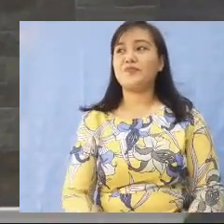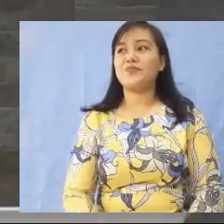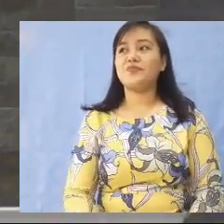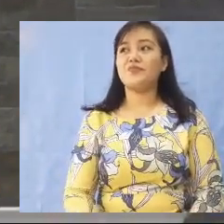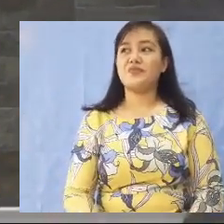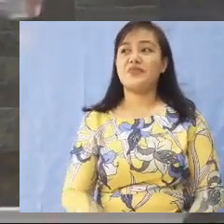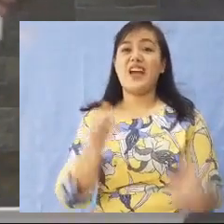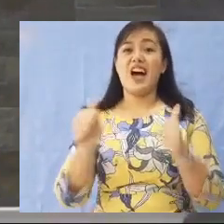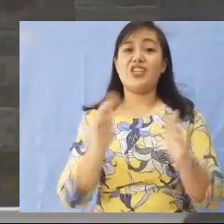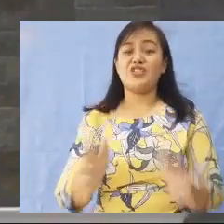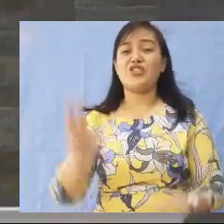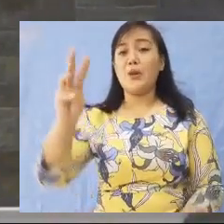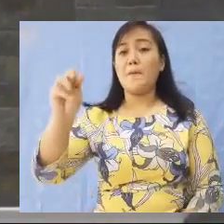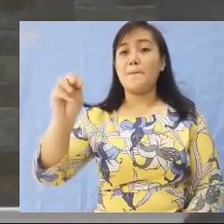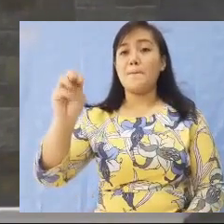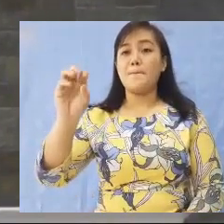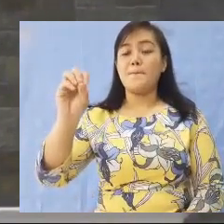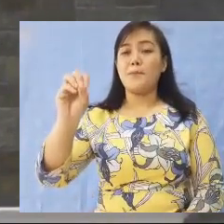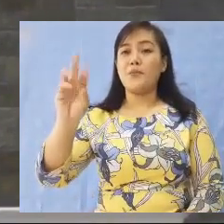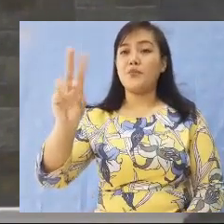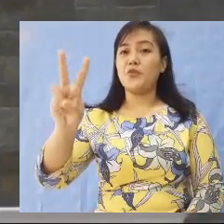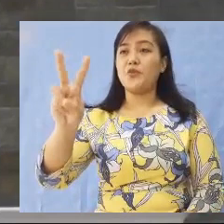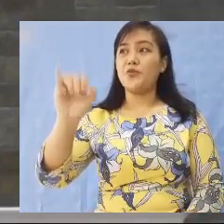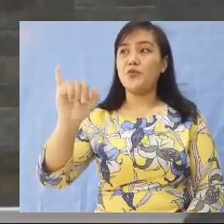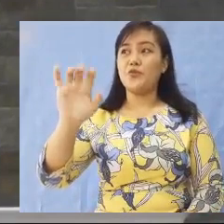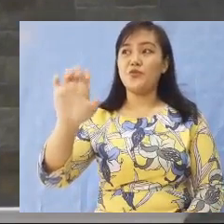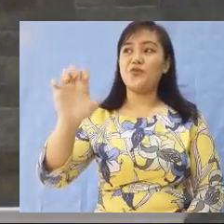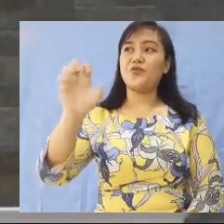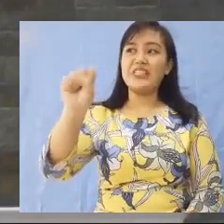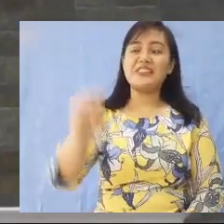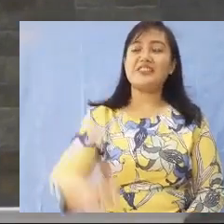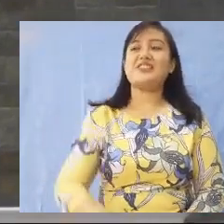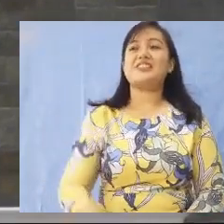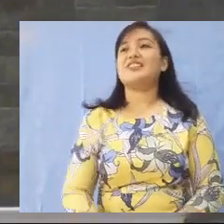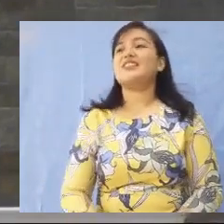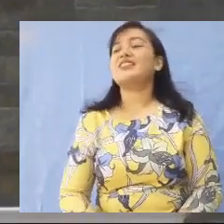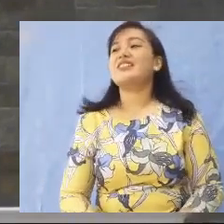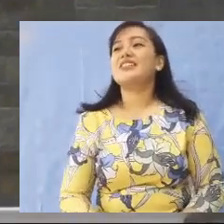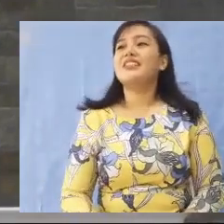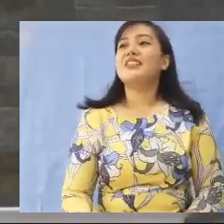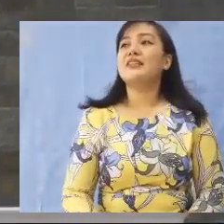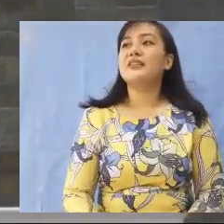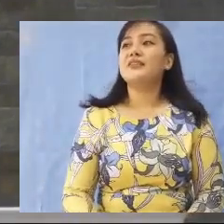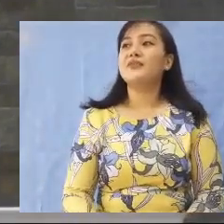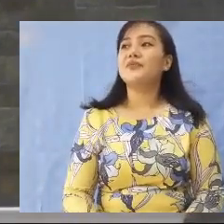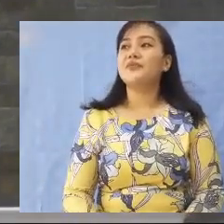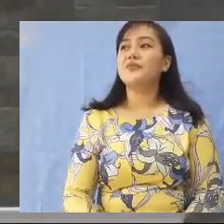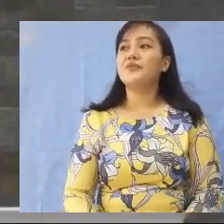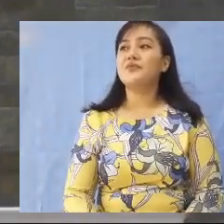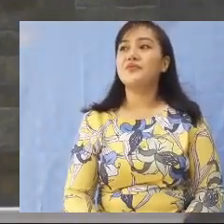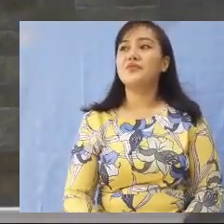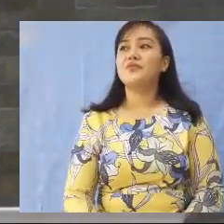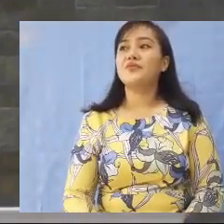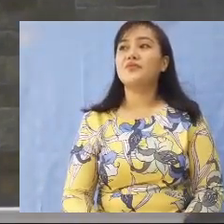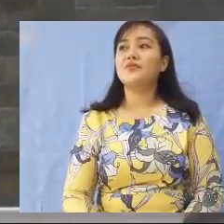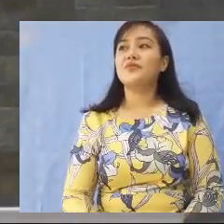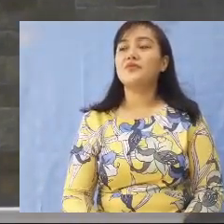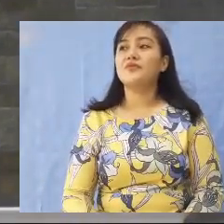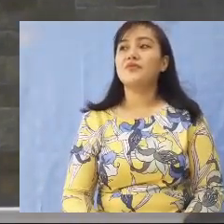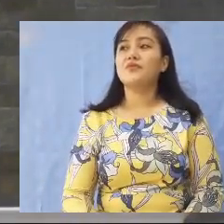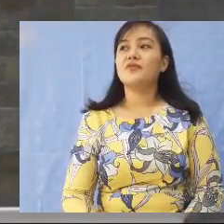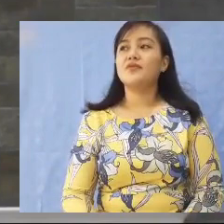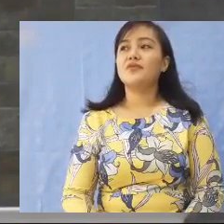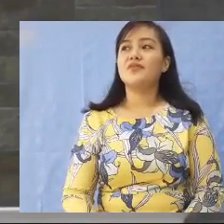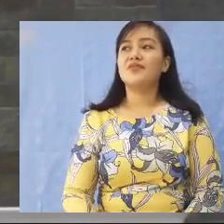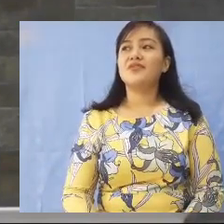Oh, di ba? Pero kapag nakapanood dyan, pambira. Oh, kapag nakapanood dyan ng boxing ni